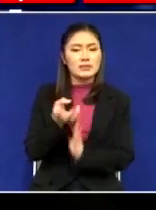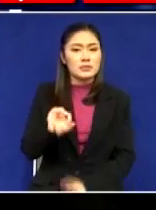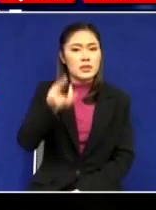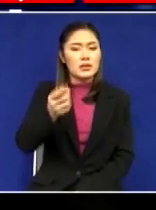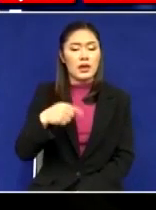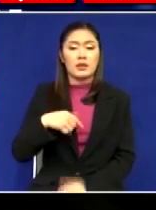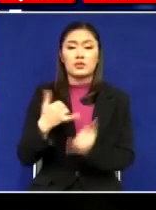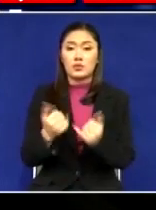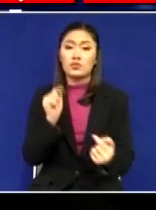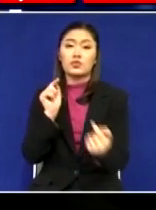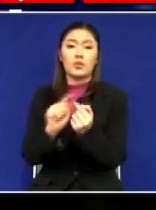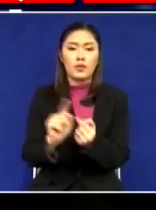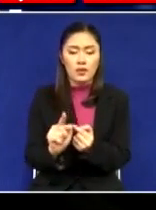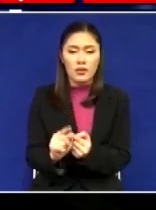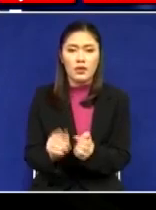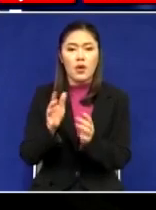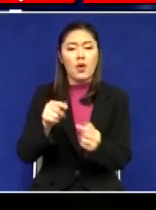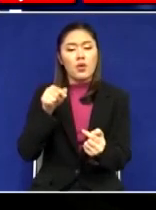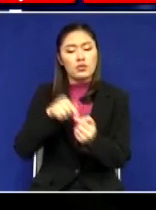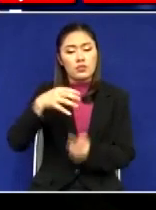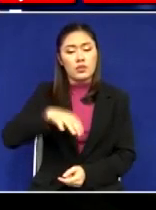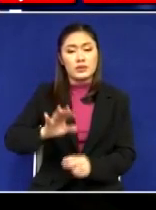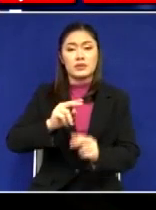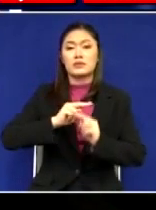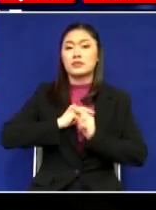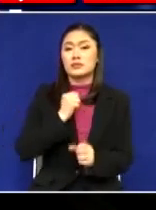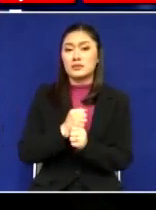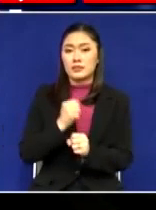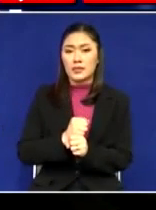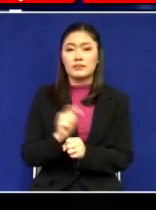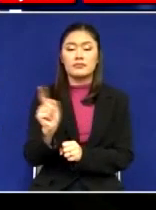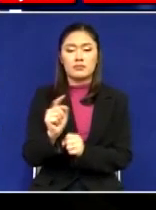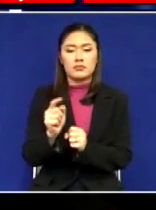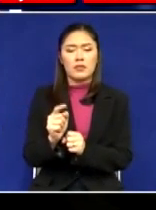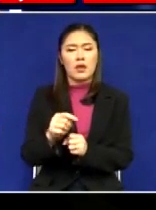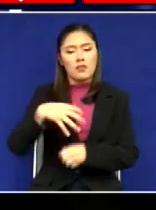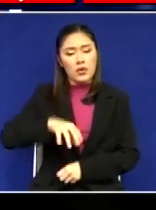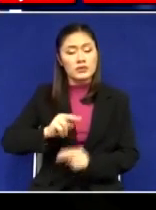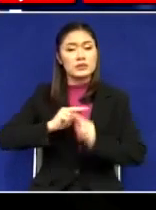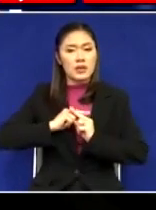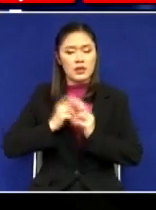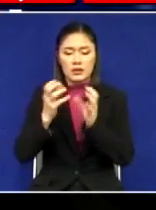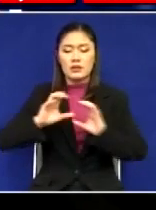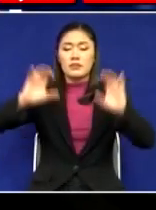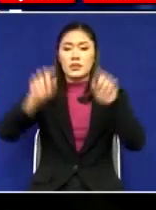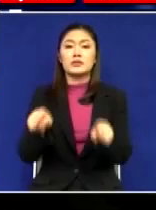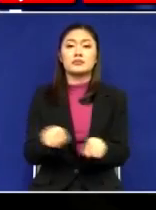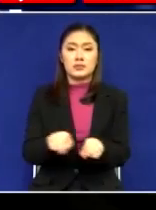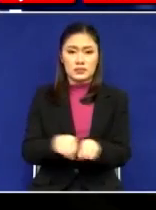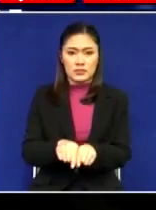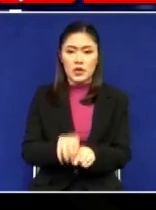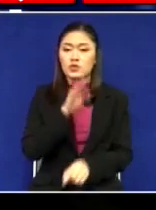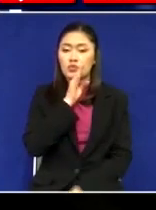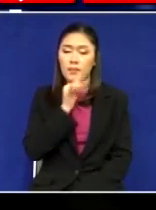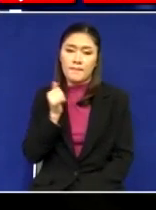มไม่ได้พูดถึงเฉพาะเพียงแค่ภาคของธุรกิจนะครับภาคธุรกิจเอกชนของภาครัฐเองก็เหมือนกันนะครับคือถ้าเรา